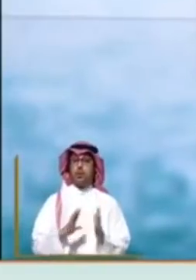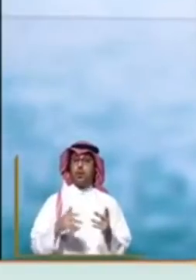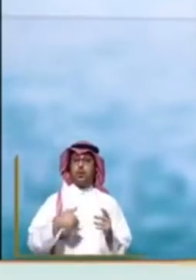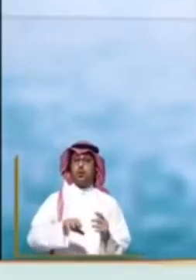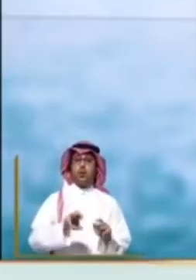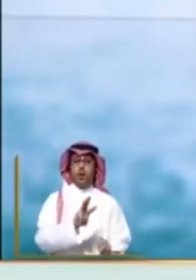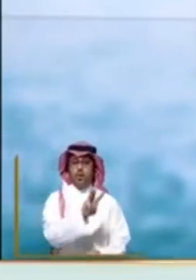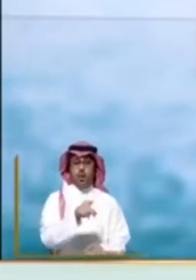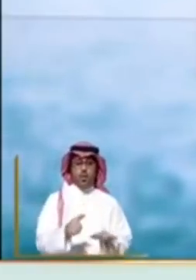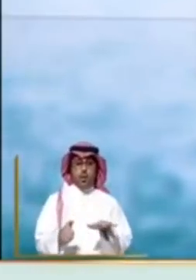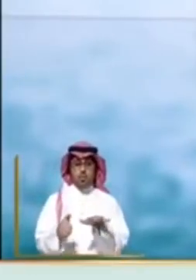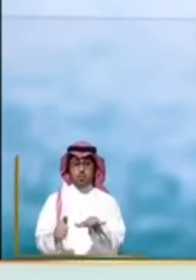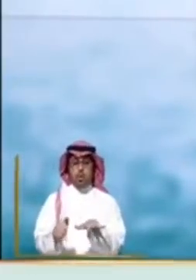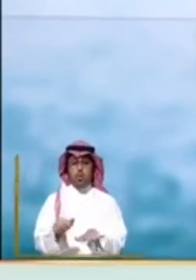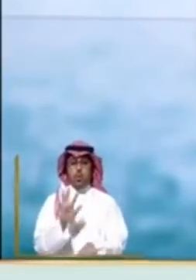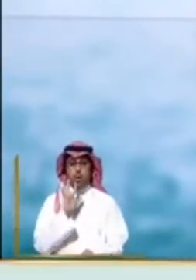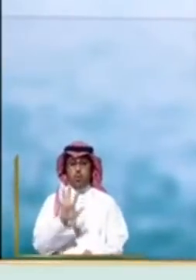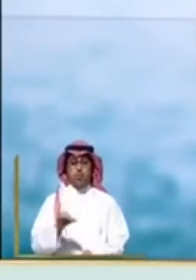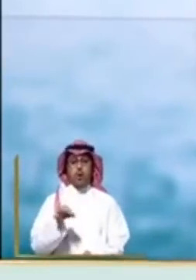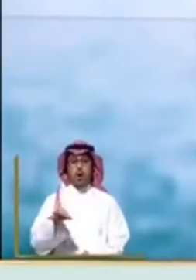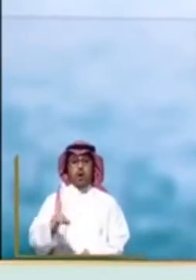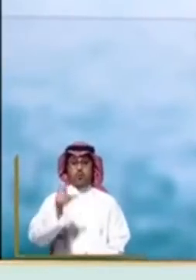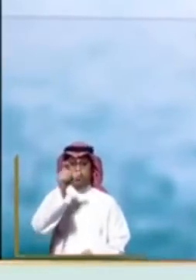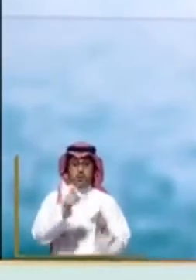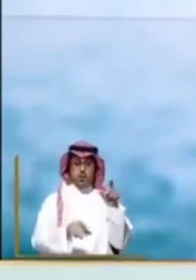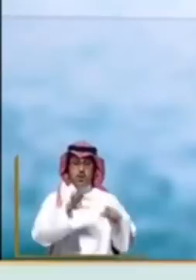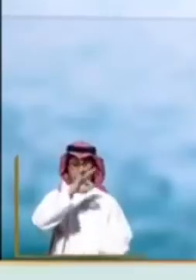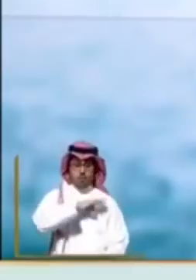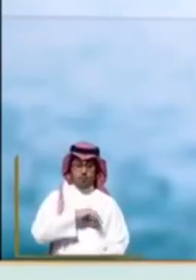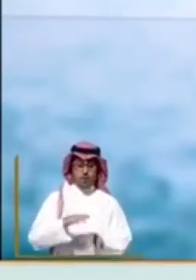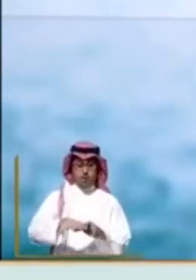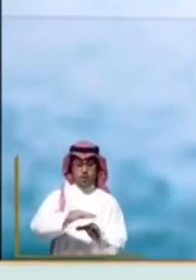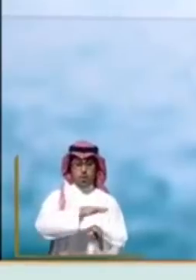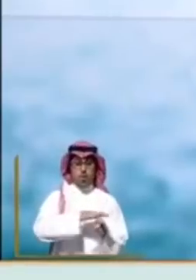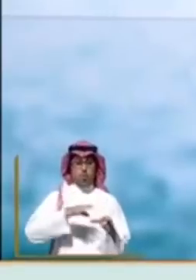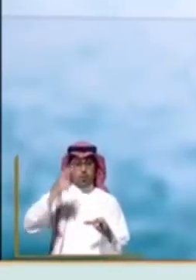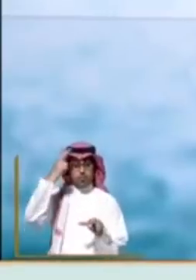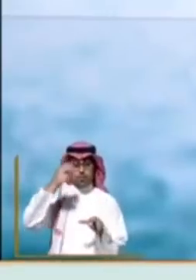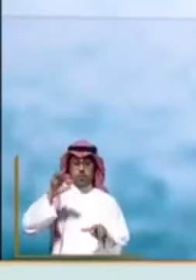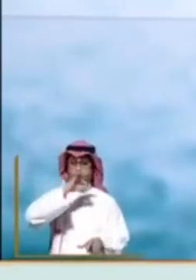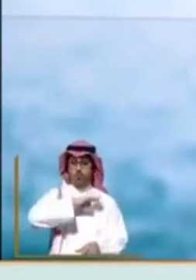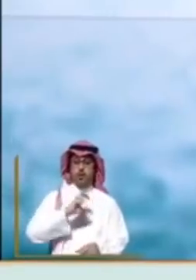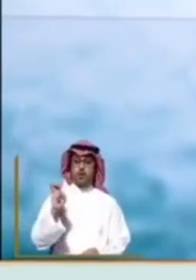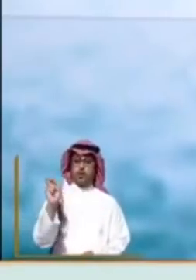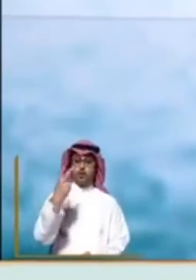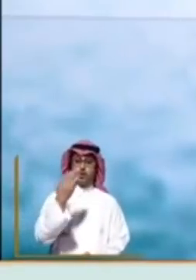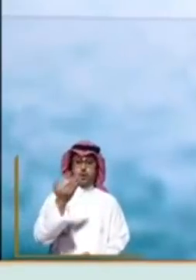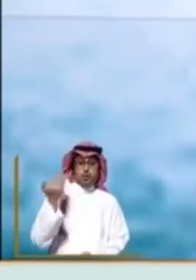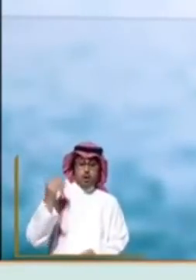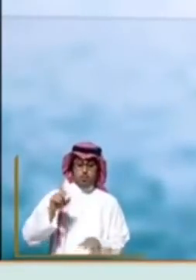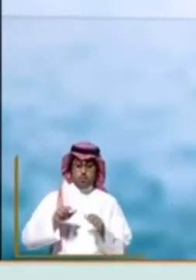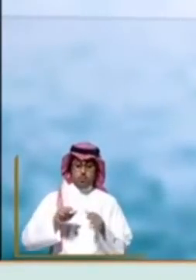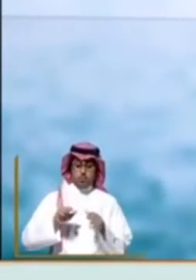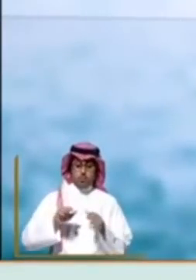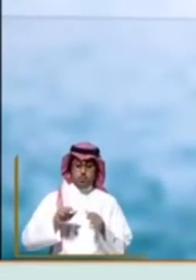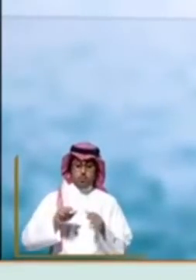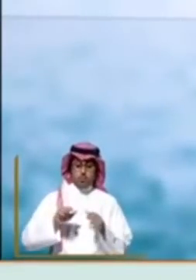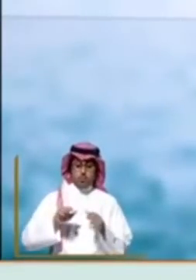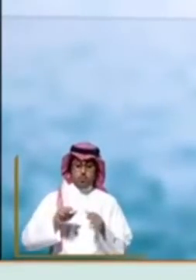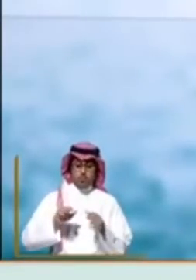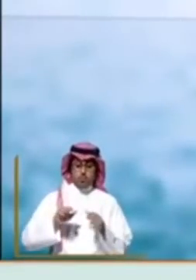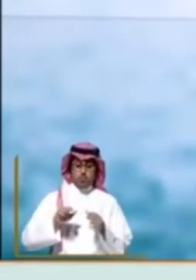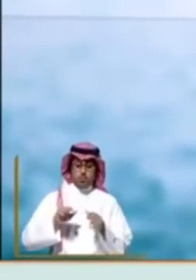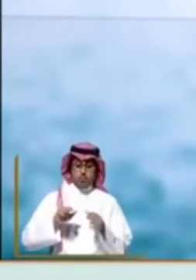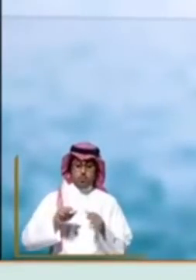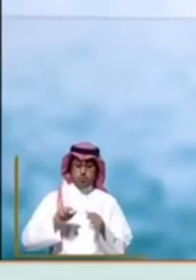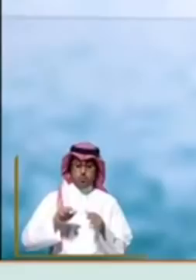إلى 3,500,000 مستفيد في مختلف مناطق المملكة خلال شهرين من الجهود المكثفة لمواجهة